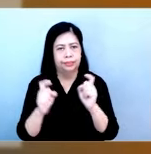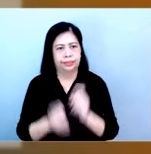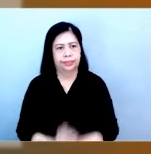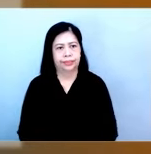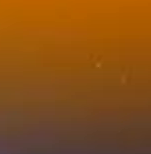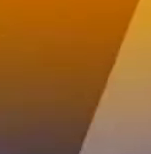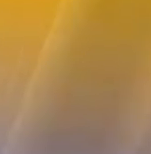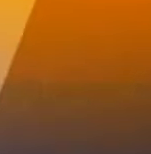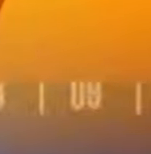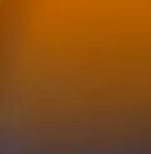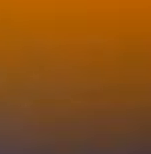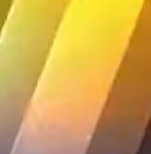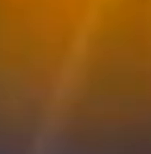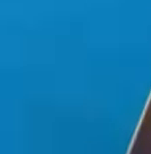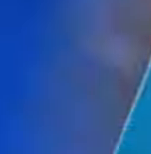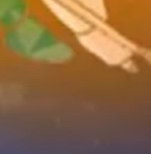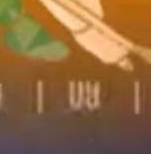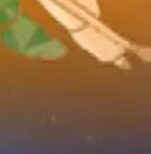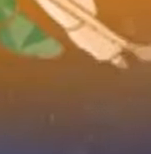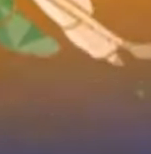panahon.